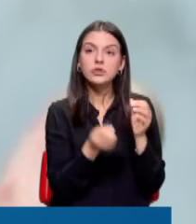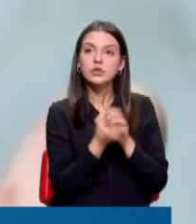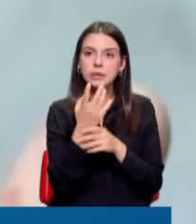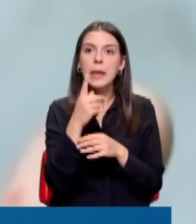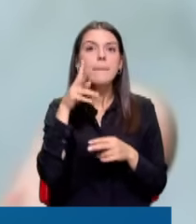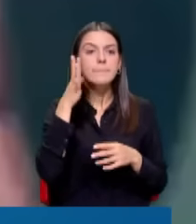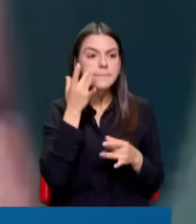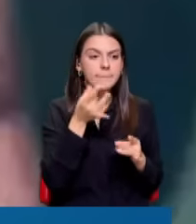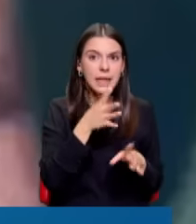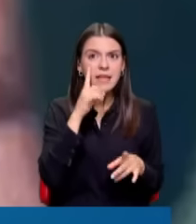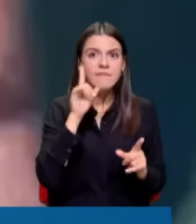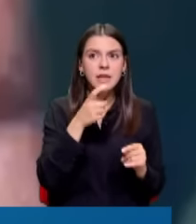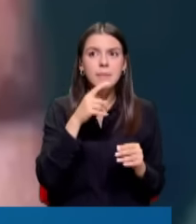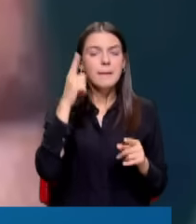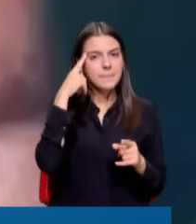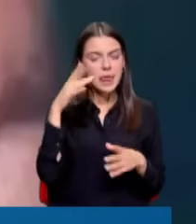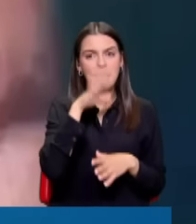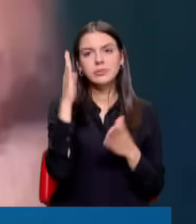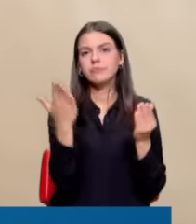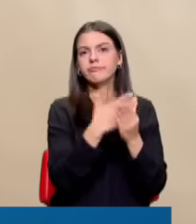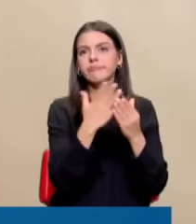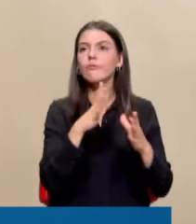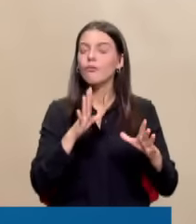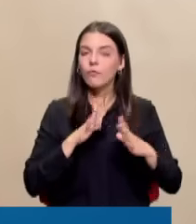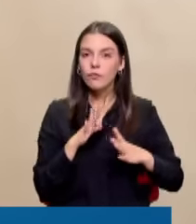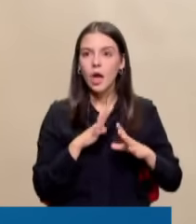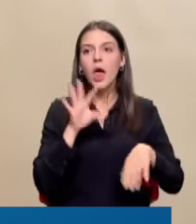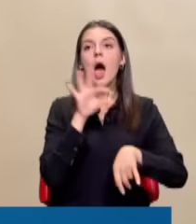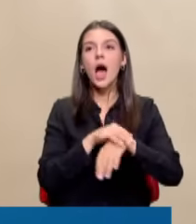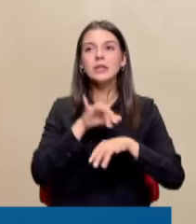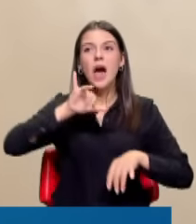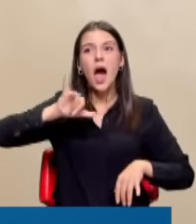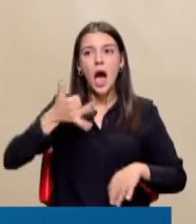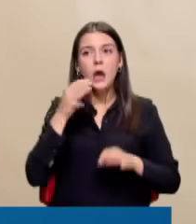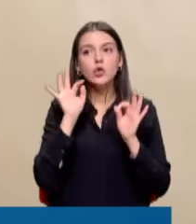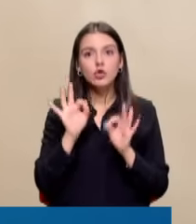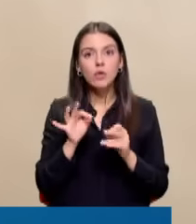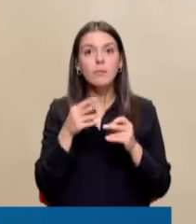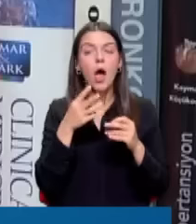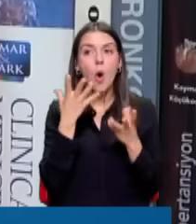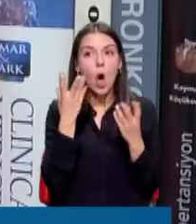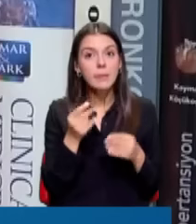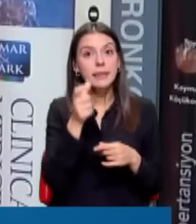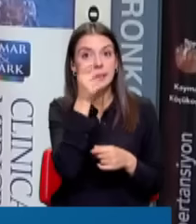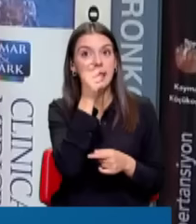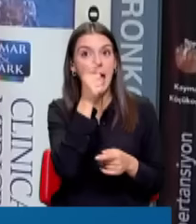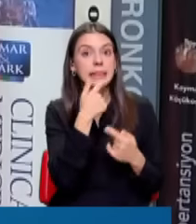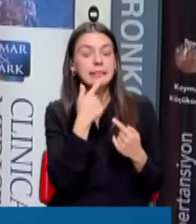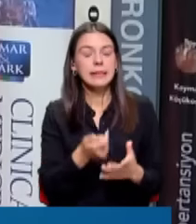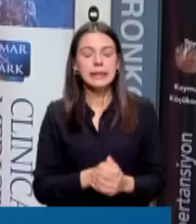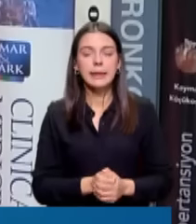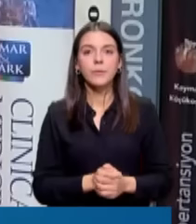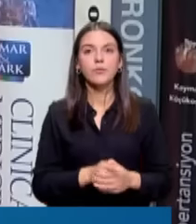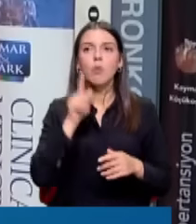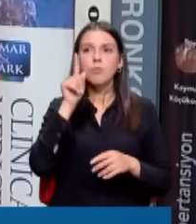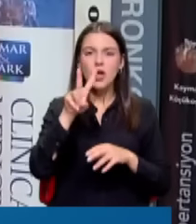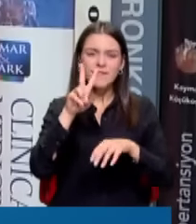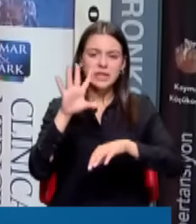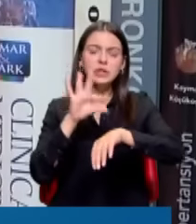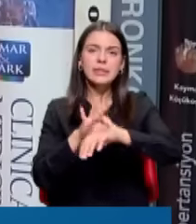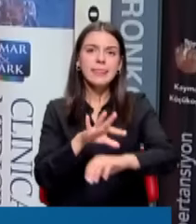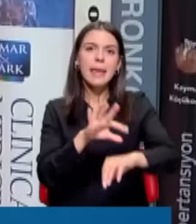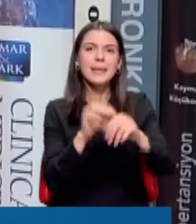izolasyon sürecine dair bilgilere yer verildi rehberde. Hastalığın ağır vakalara yol açabileceğine dikkat çekildi. Bu virüs daha çok temasla bulaşıyor